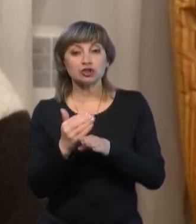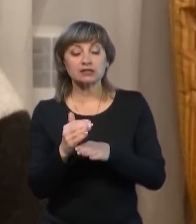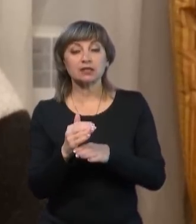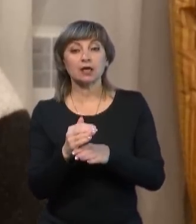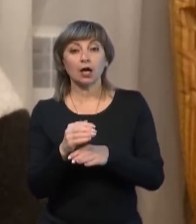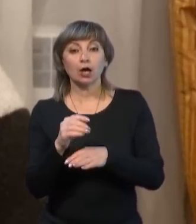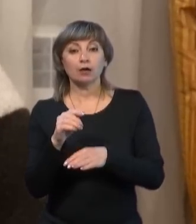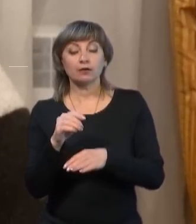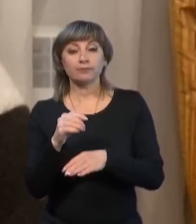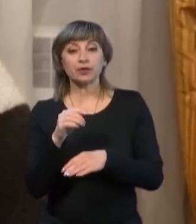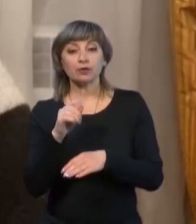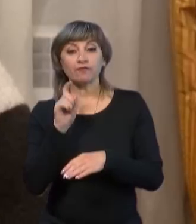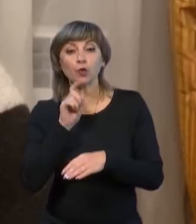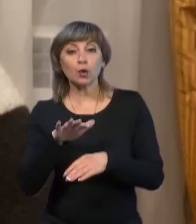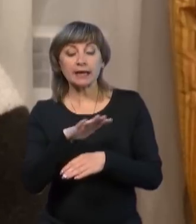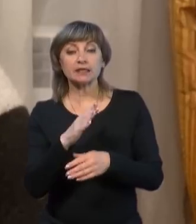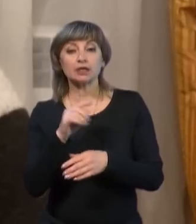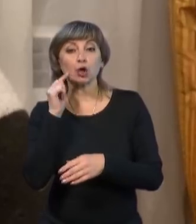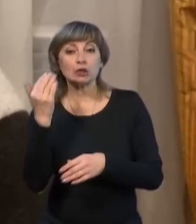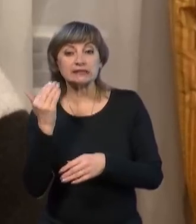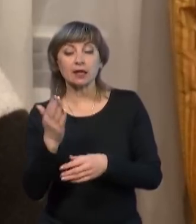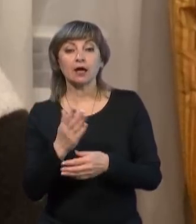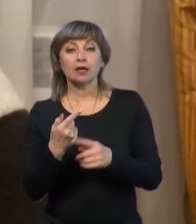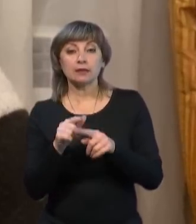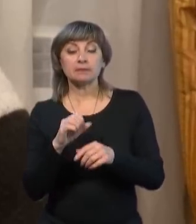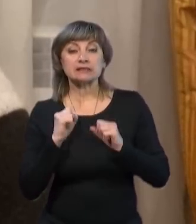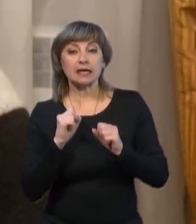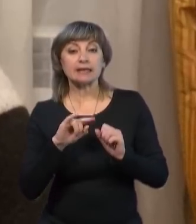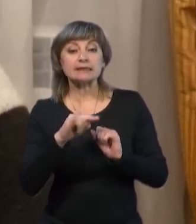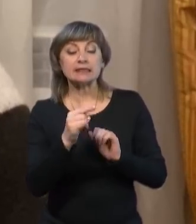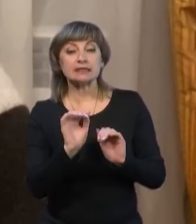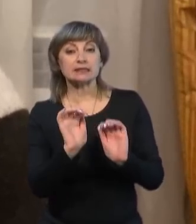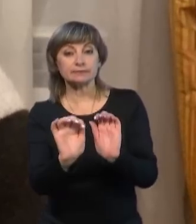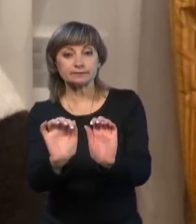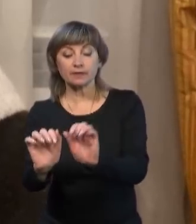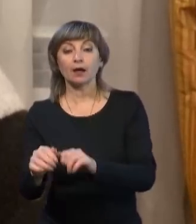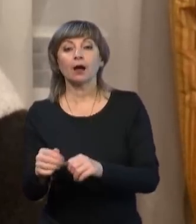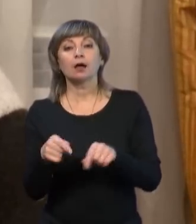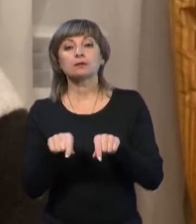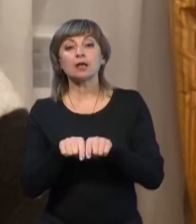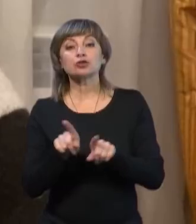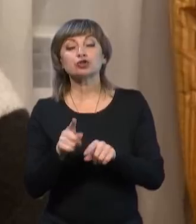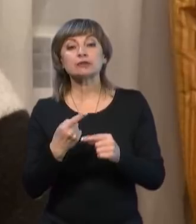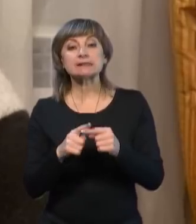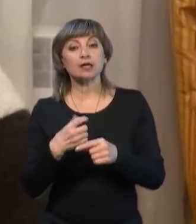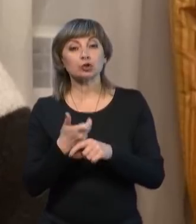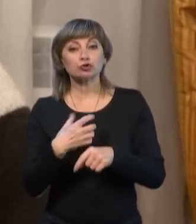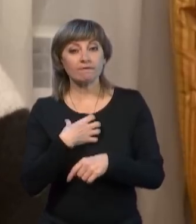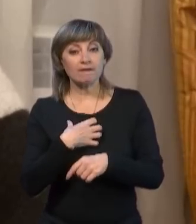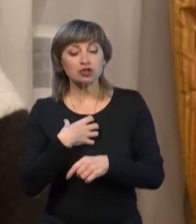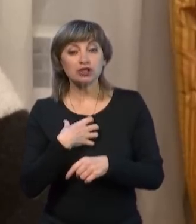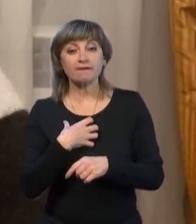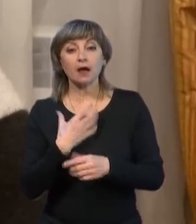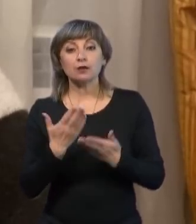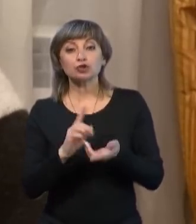у росіян. І вони ними намагаються заткнути діри. От. Так що це дуже важливо.